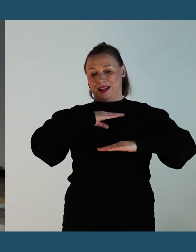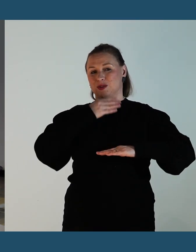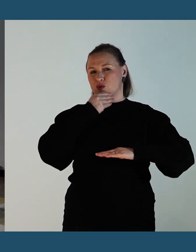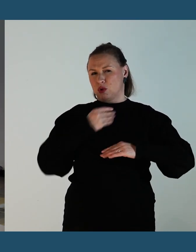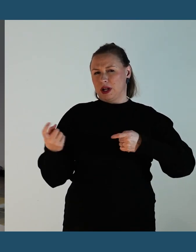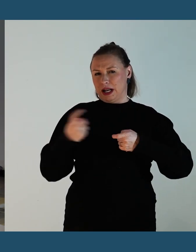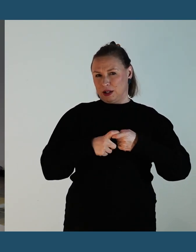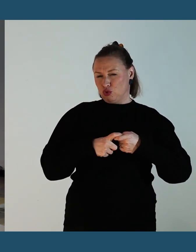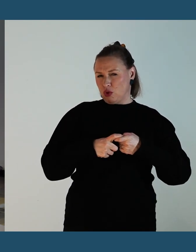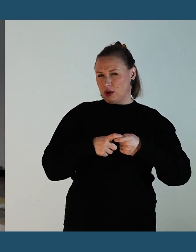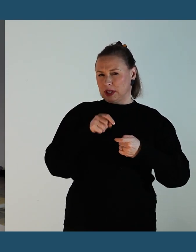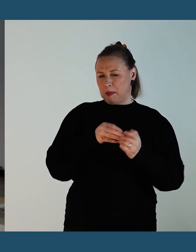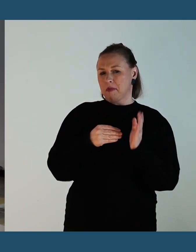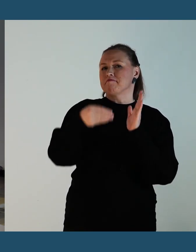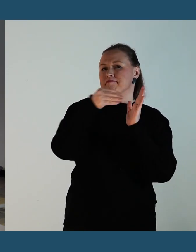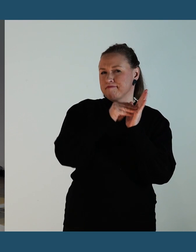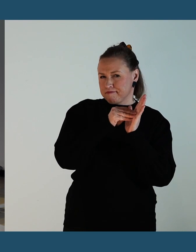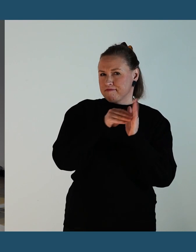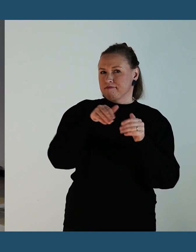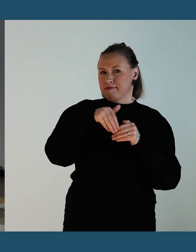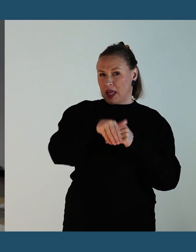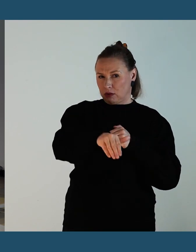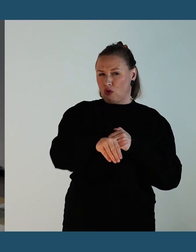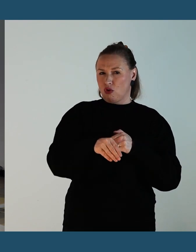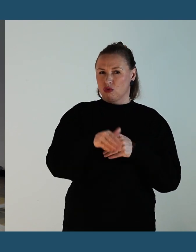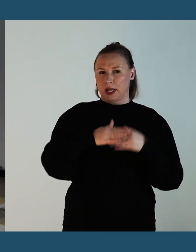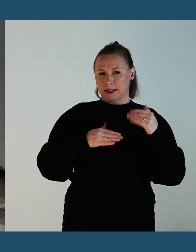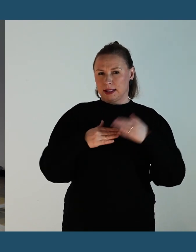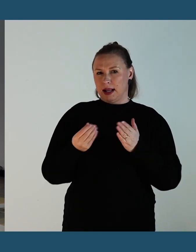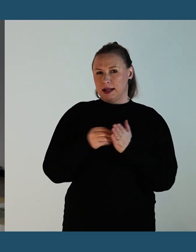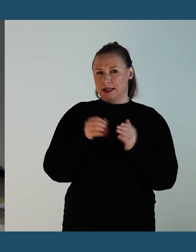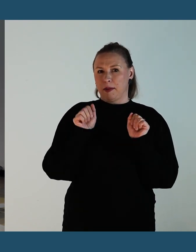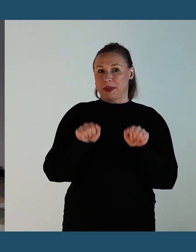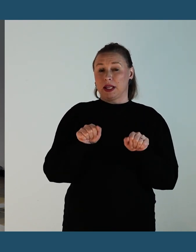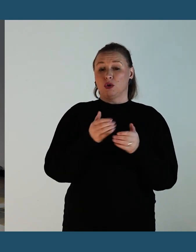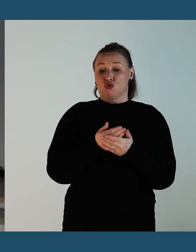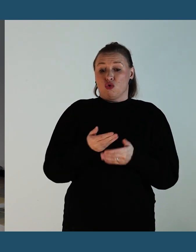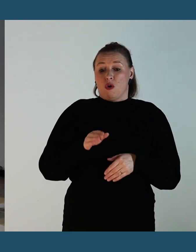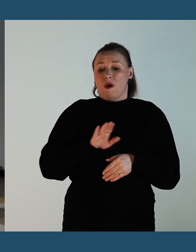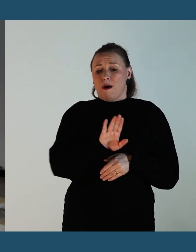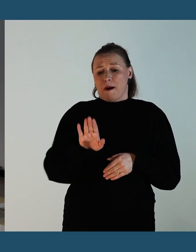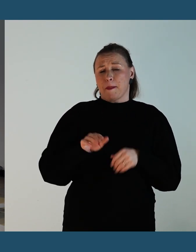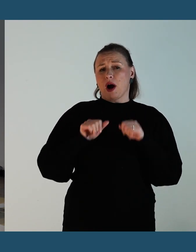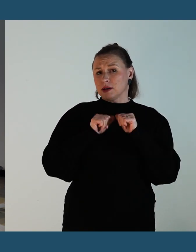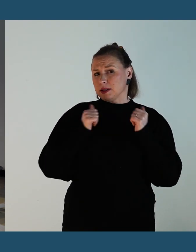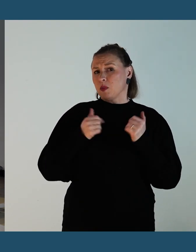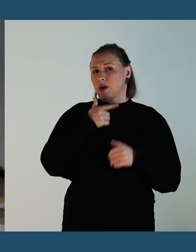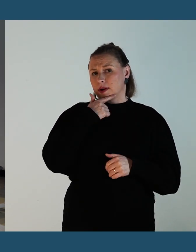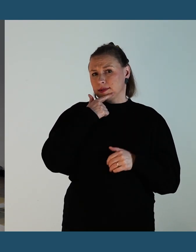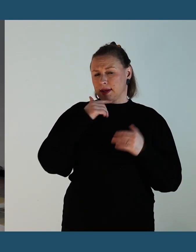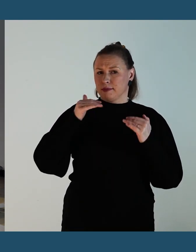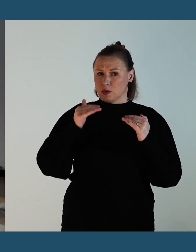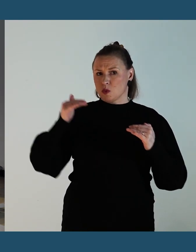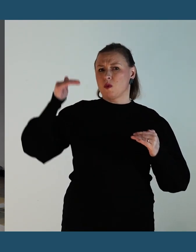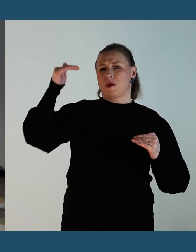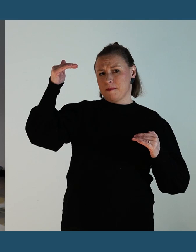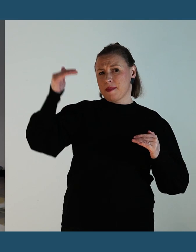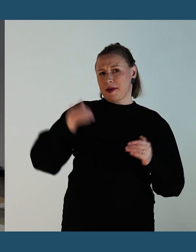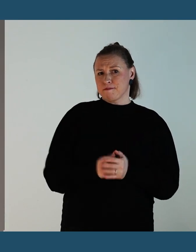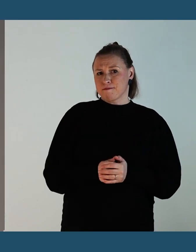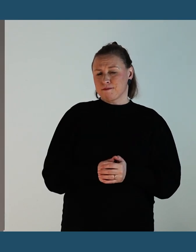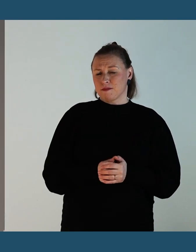kuitenkin heidän esimerkiksi itsemurhariski on huomattavasti suurempi. Eli heidän hyvinvointinsa kannalta niin